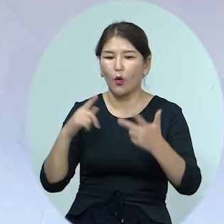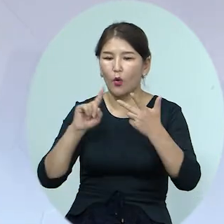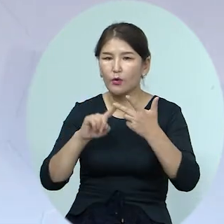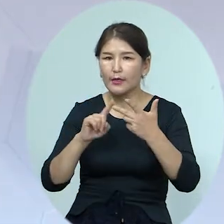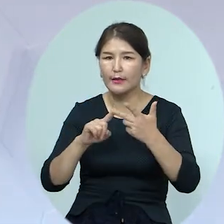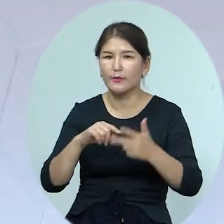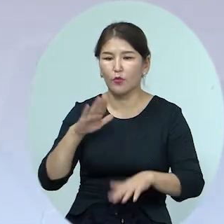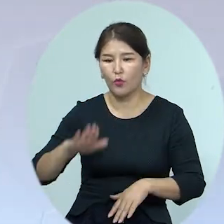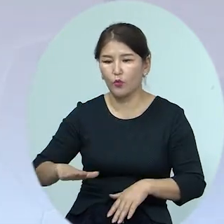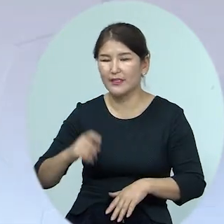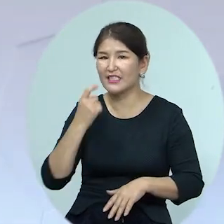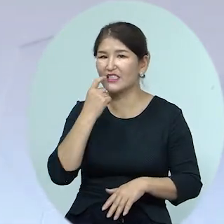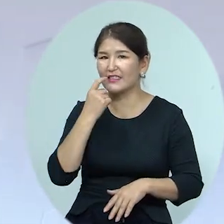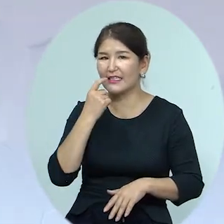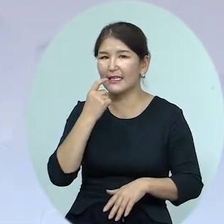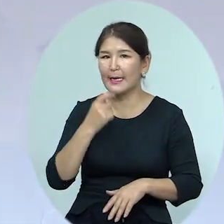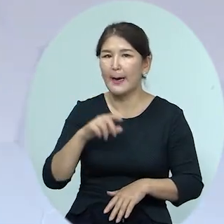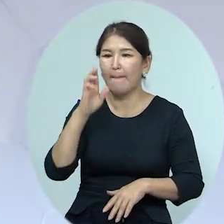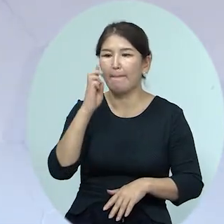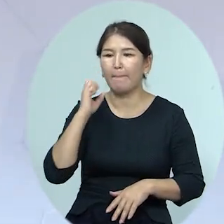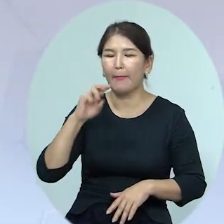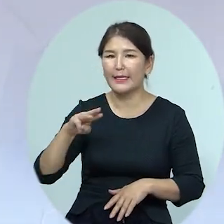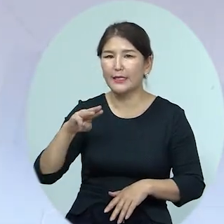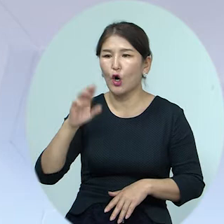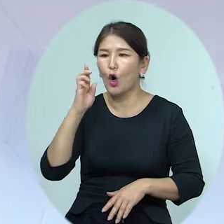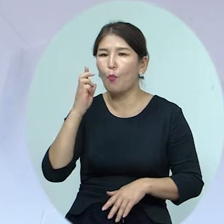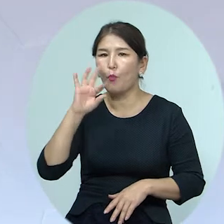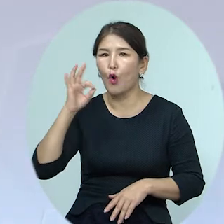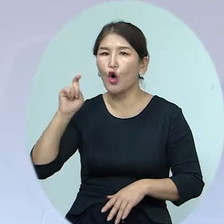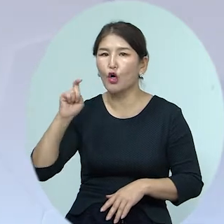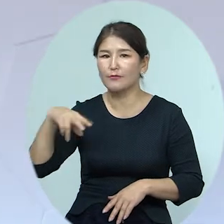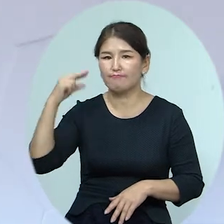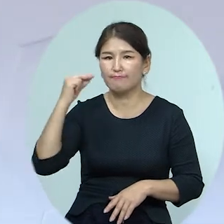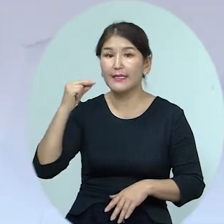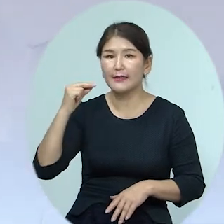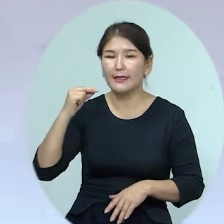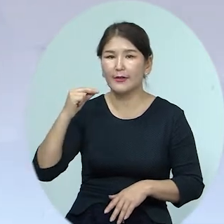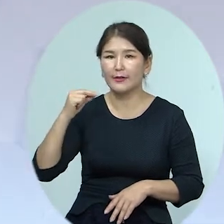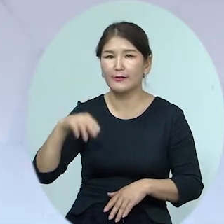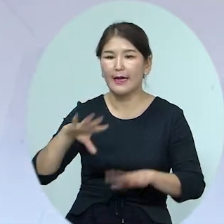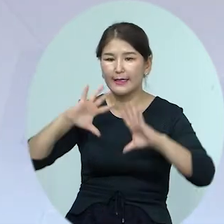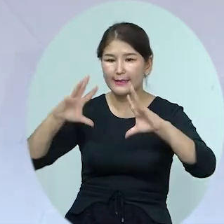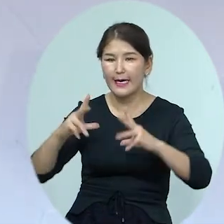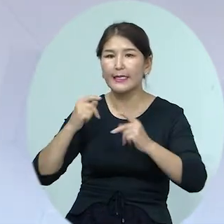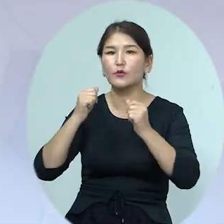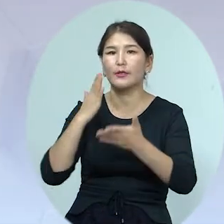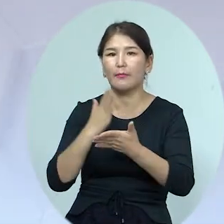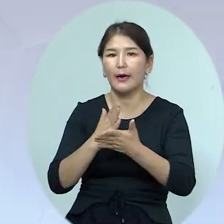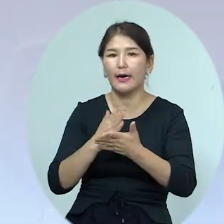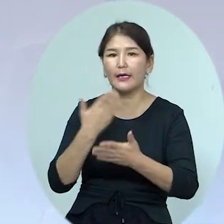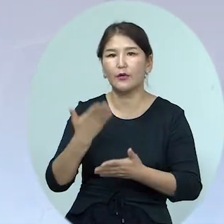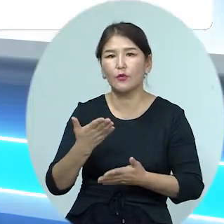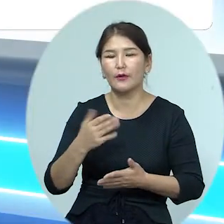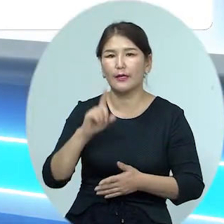хүүхдийн шүдний хатуу эдийн бат бөх чанарыг сайжруулах арга байгаа. Энэ яаж хийх вэ гэхээр